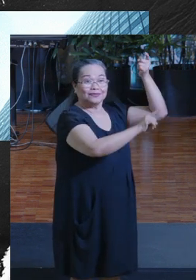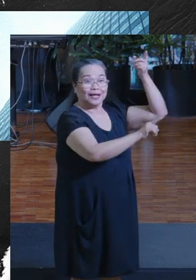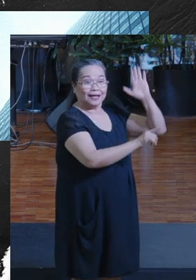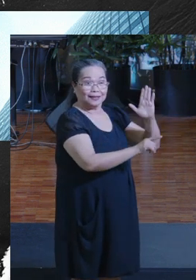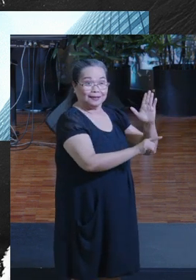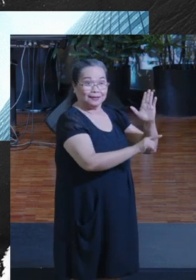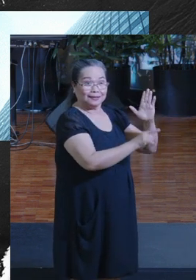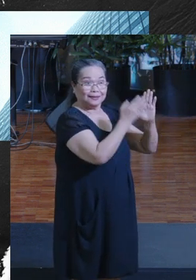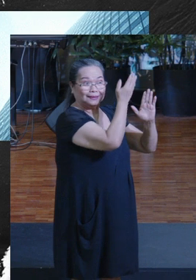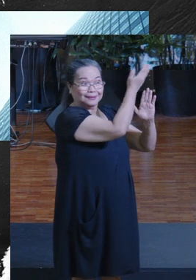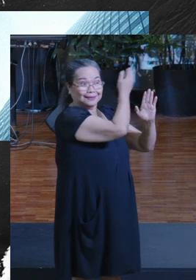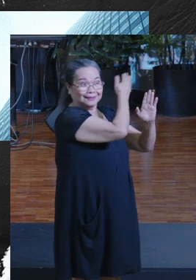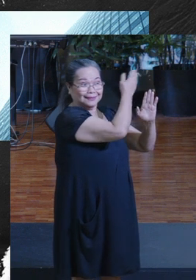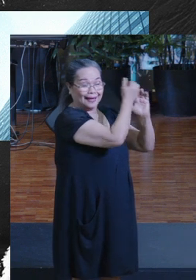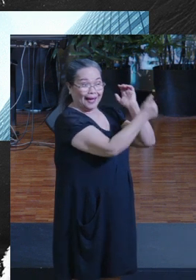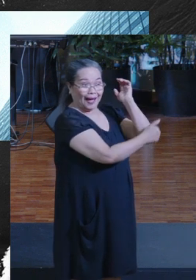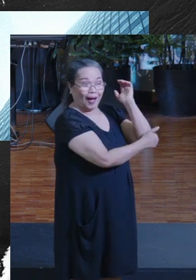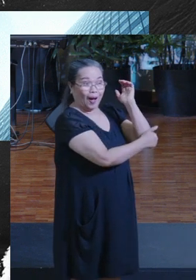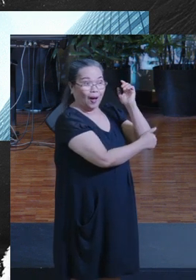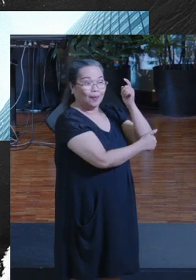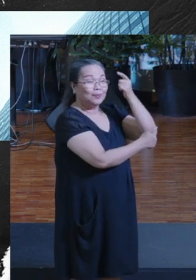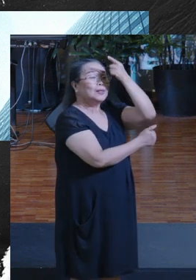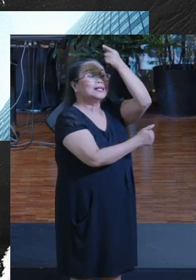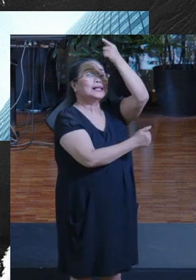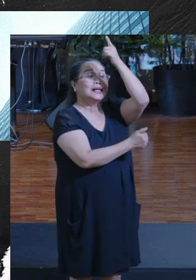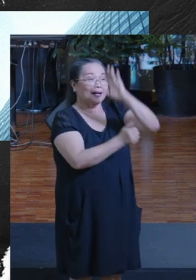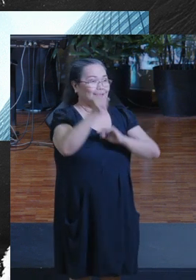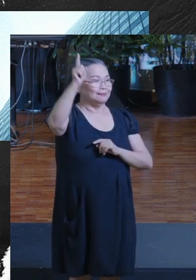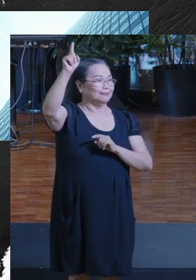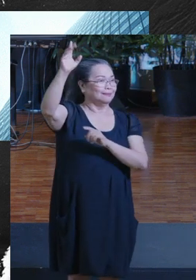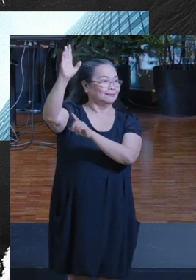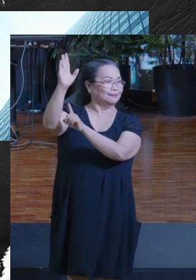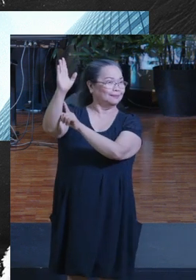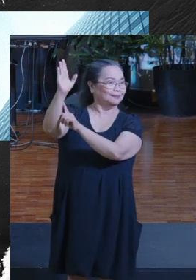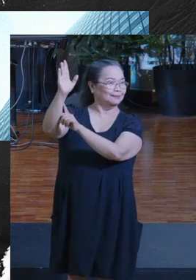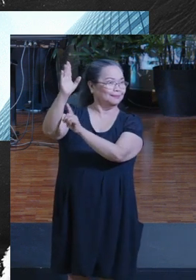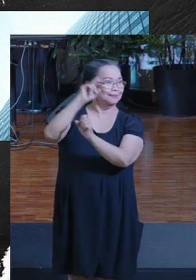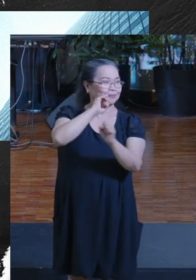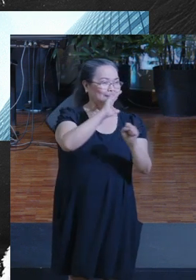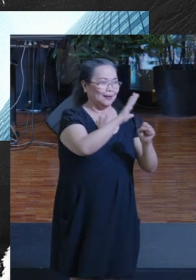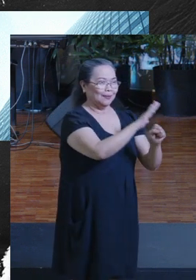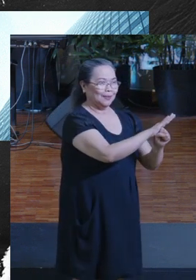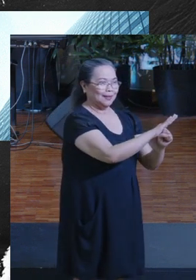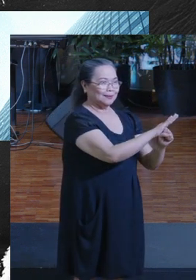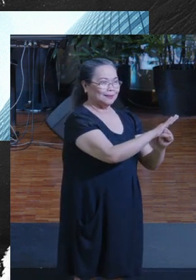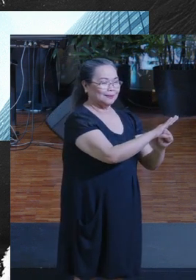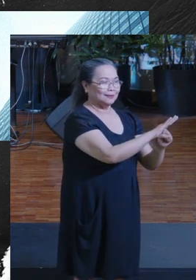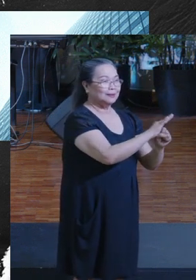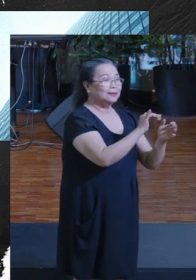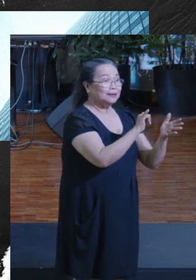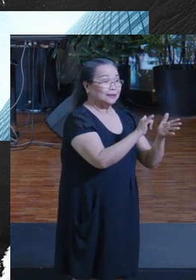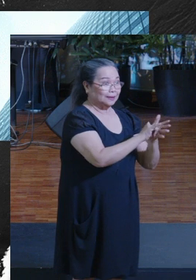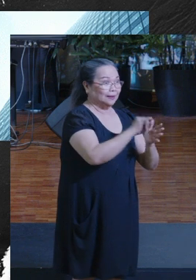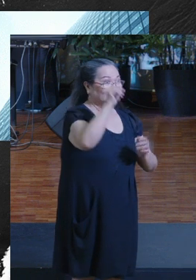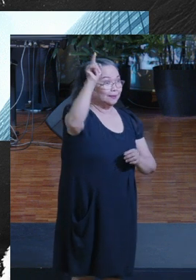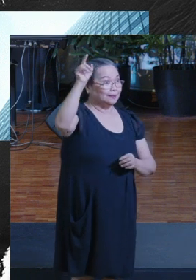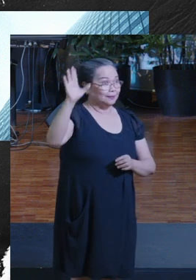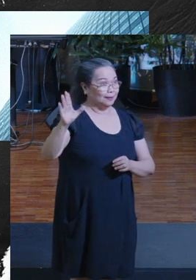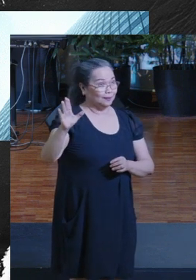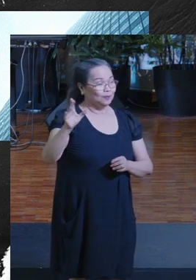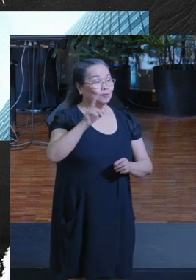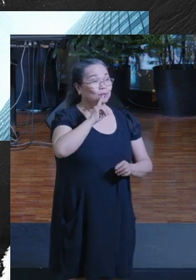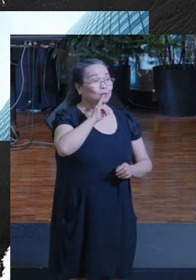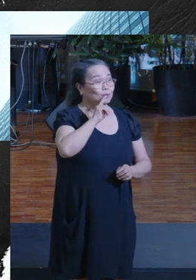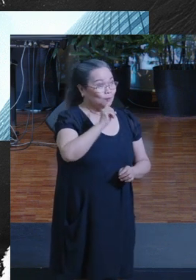Nakabase lamang sa katapatan ng nangako. na ang ating Panginoong Diyos na